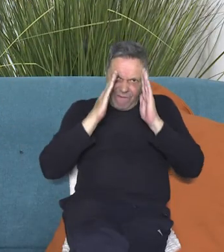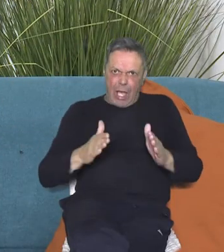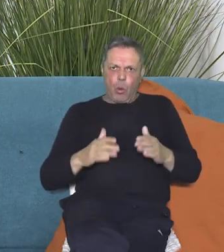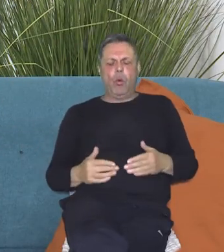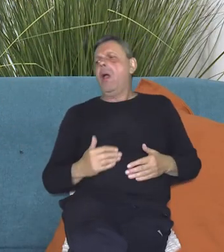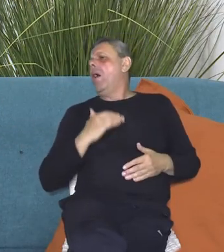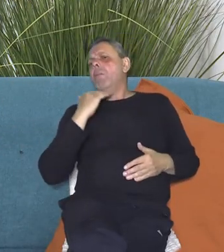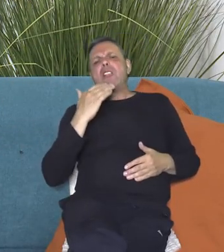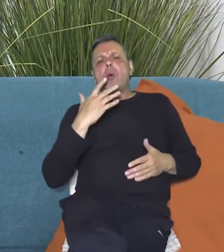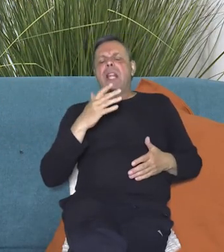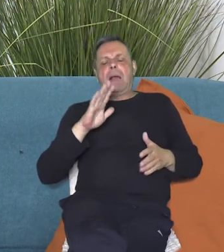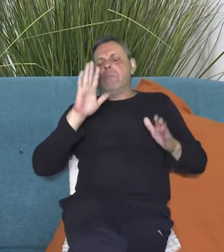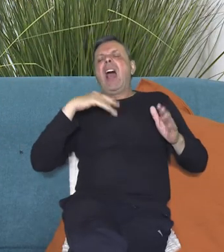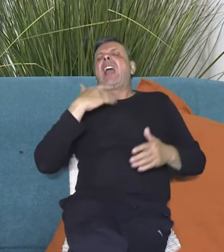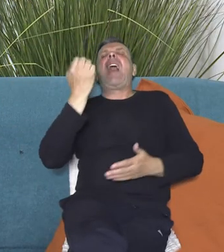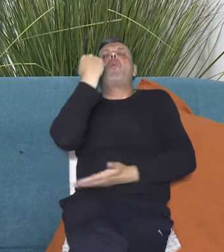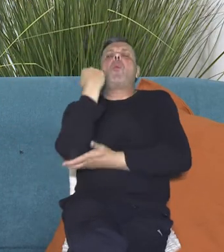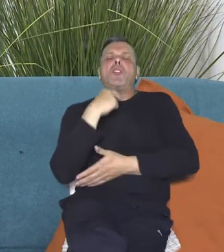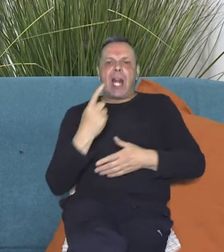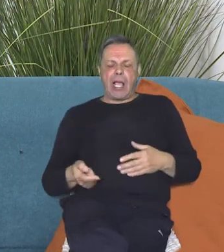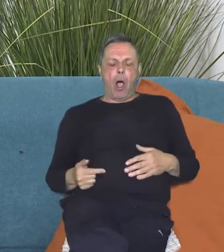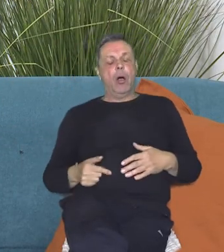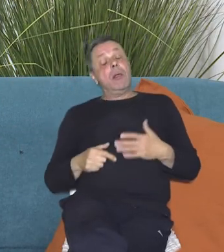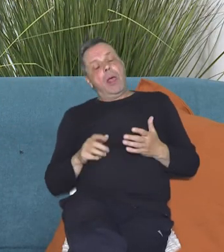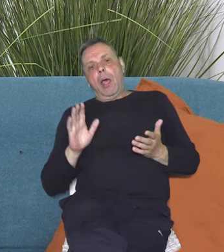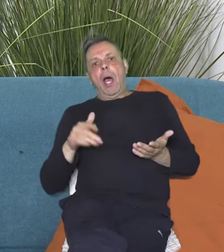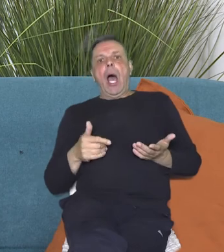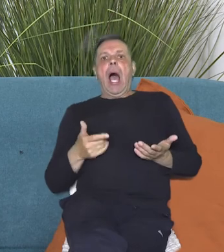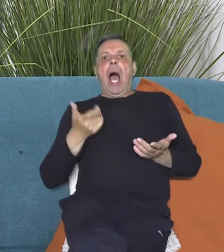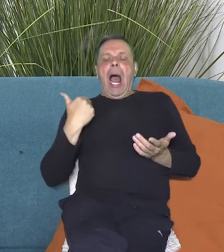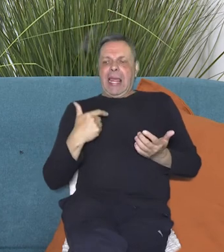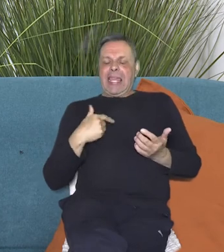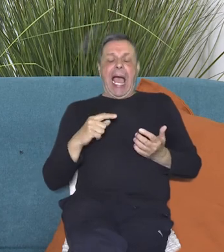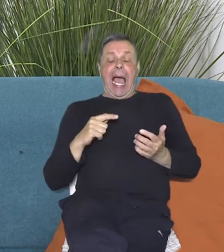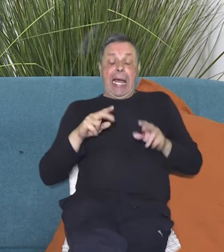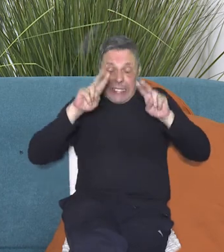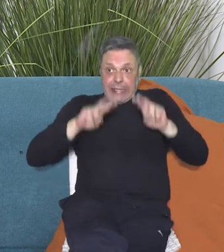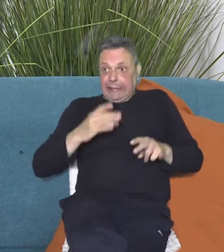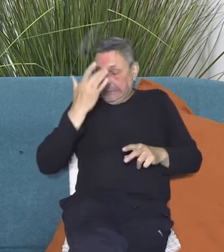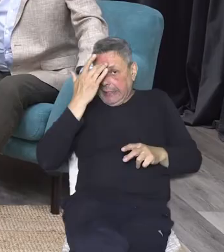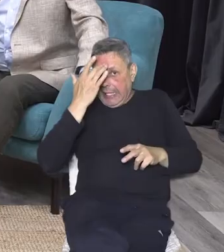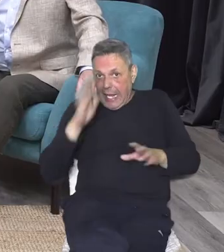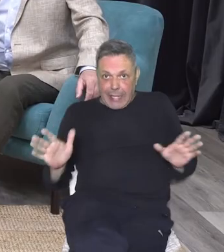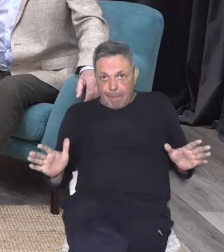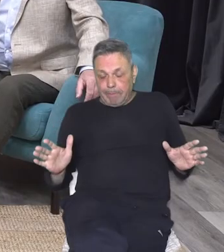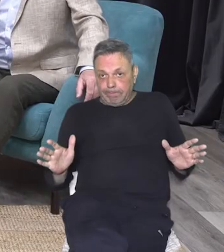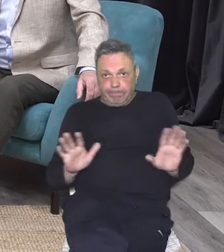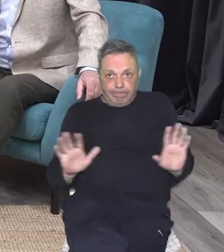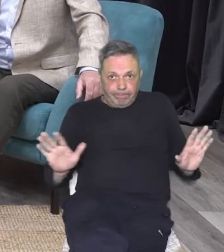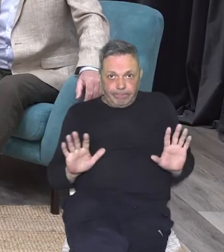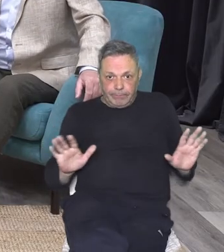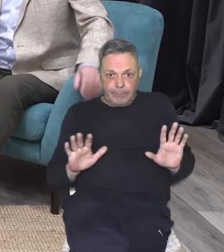ljudi povjeruje u bilo kakvu glupost. Prema tome, ali ja zapravo ne znam. Odgovor je ne.